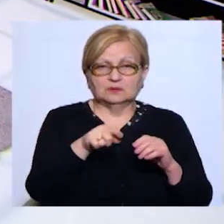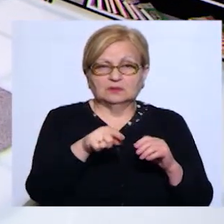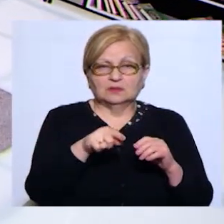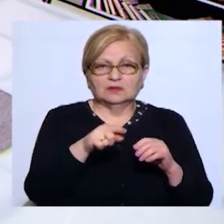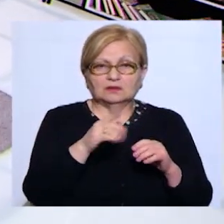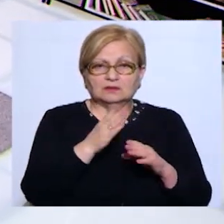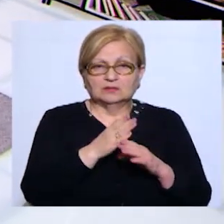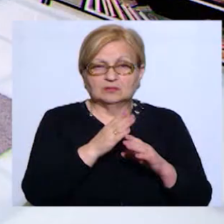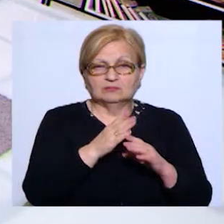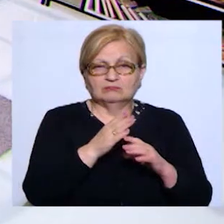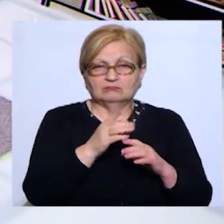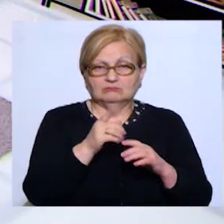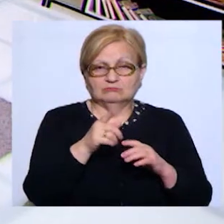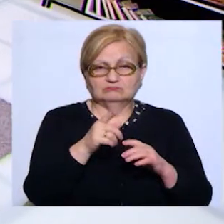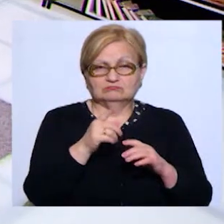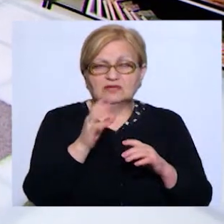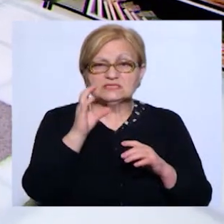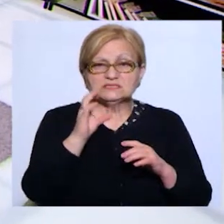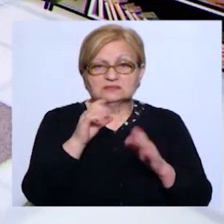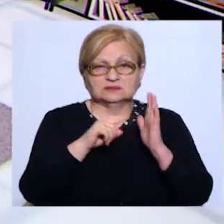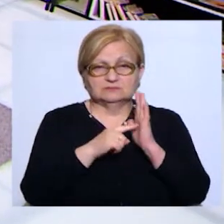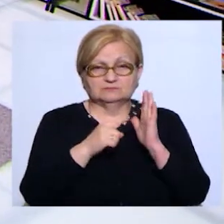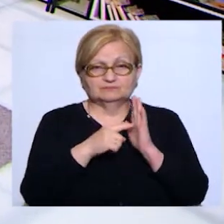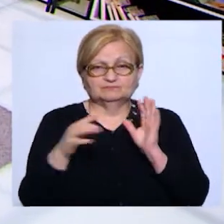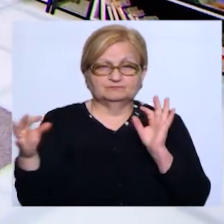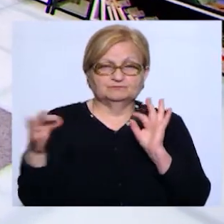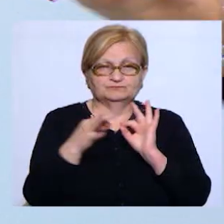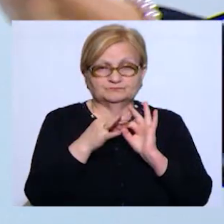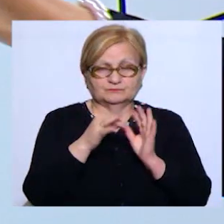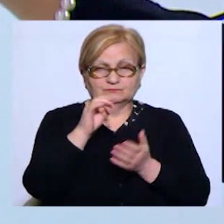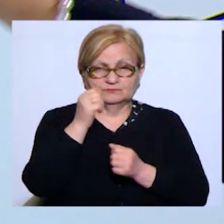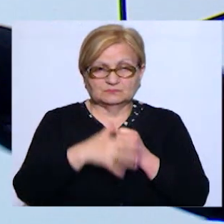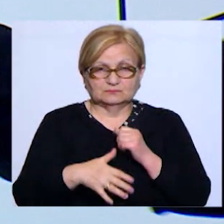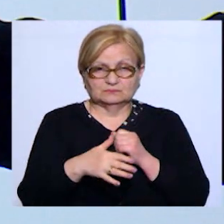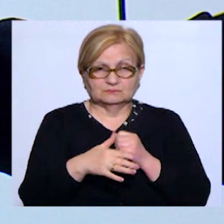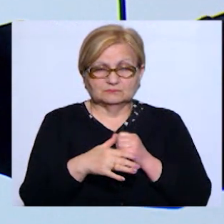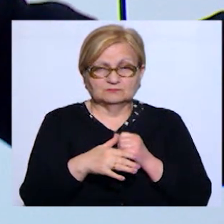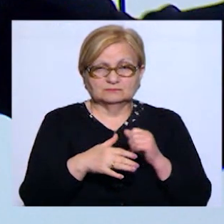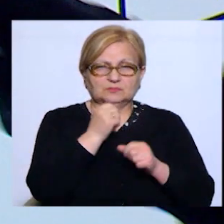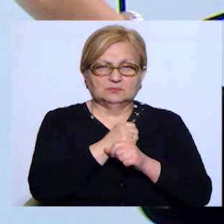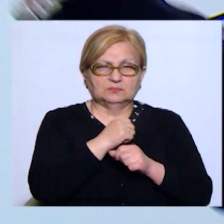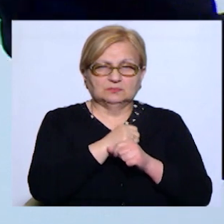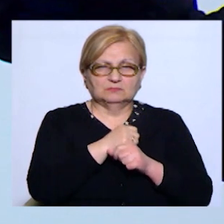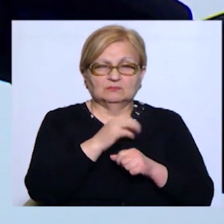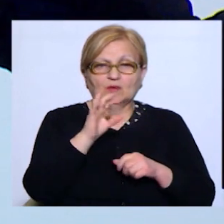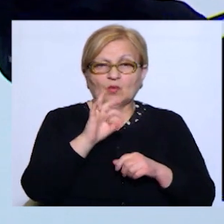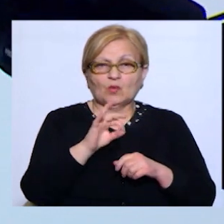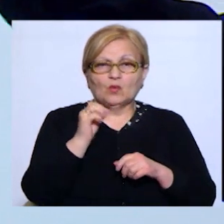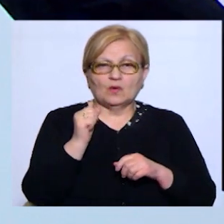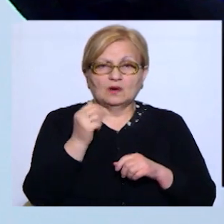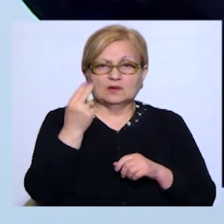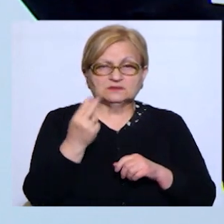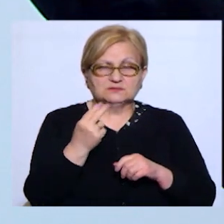მე ავდგები და მოდი აი ამ ცე წერტილსაც გარე წერტილს შევარდებ ცენტრთან. და განვიხილოთ სამკუთხედი OAC